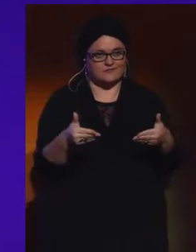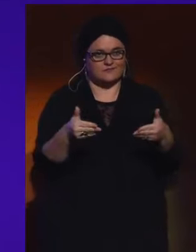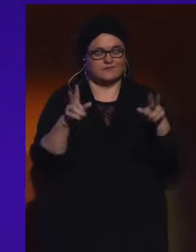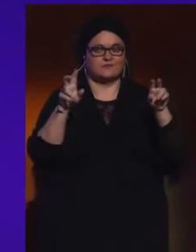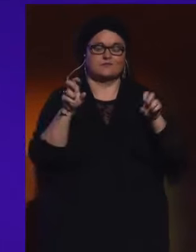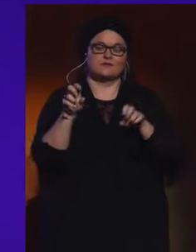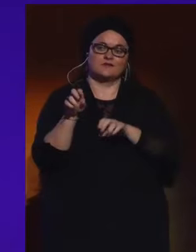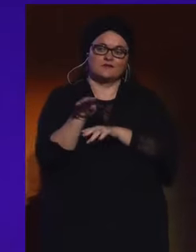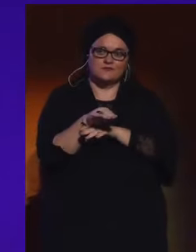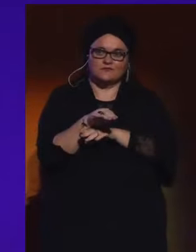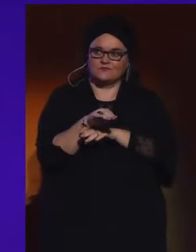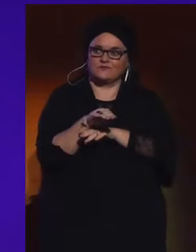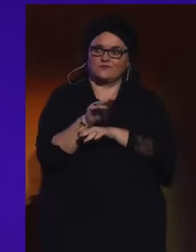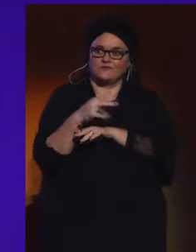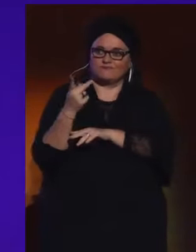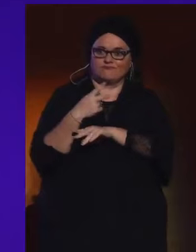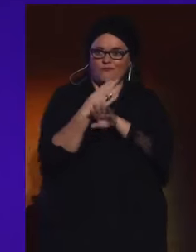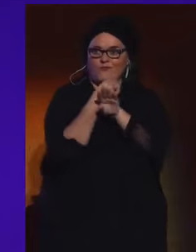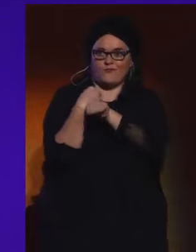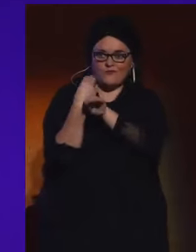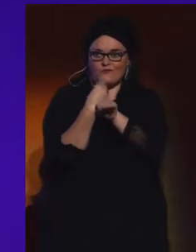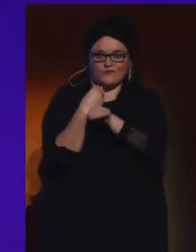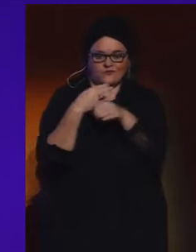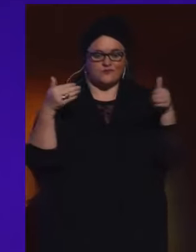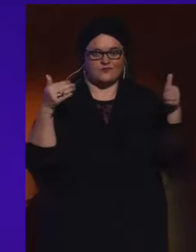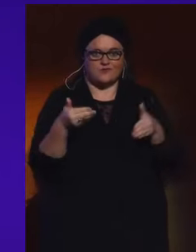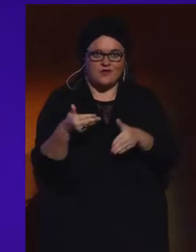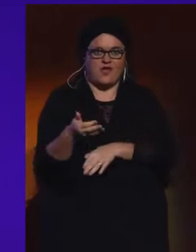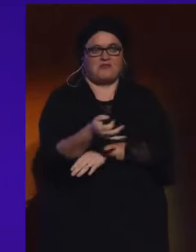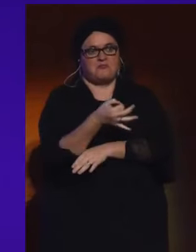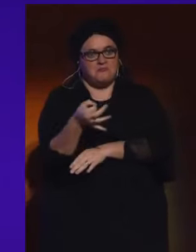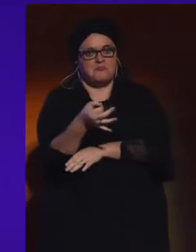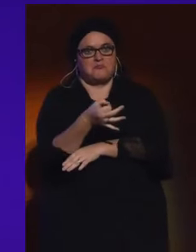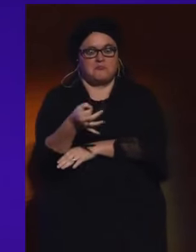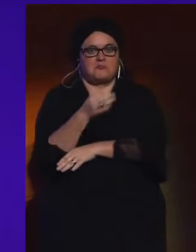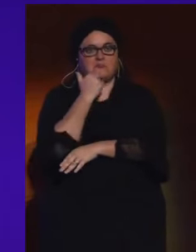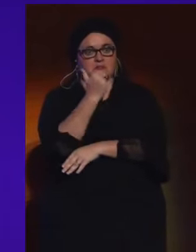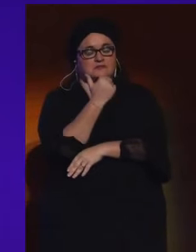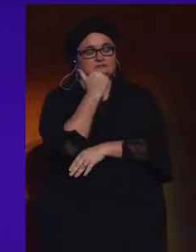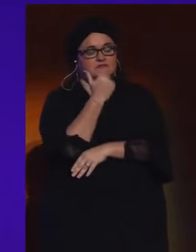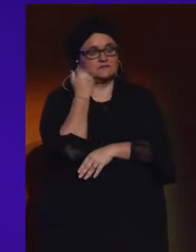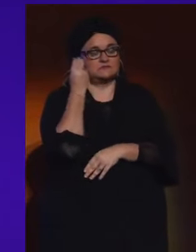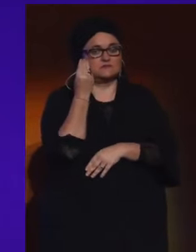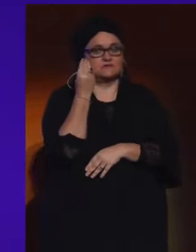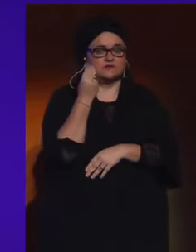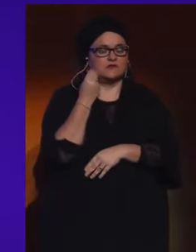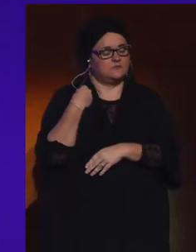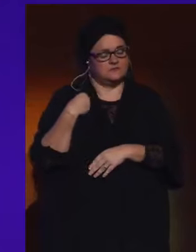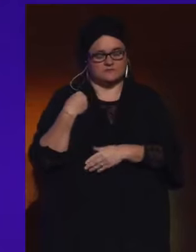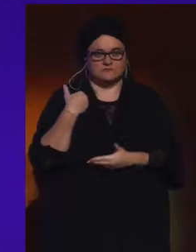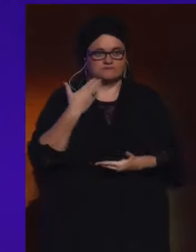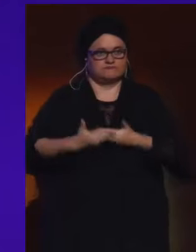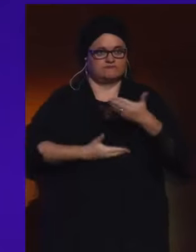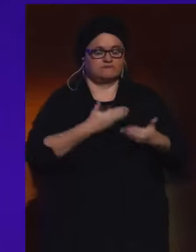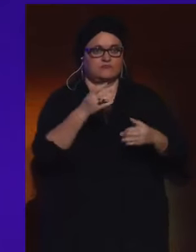zaintza, elkar zaintzea, ekartzen, asmatzen ari garela. Eta uste dut, bide horretan jarraitu